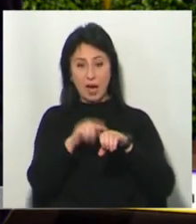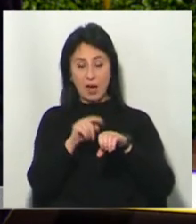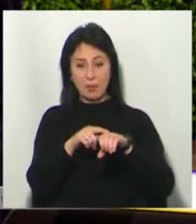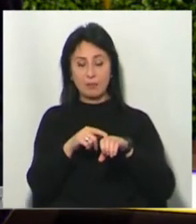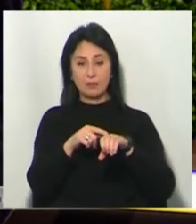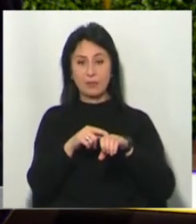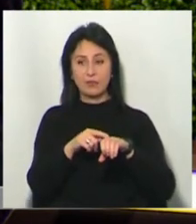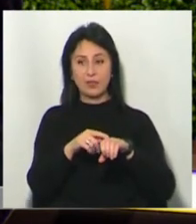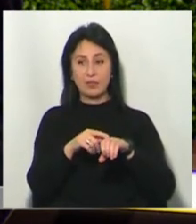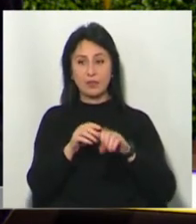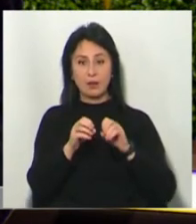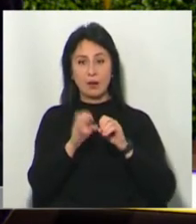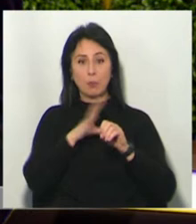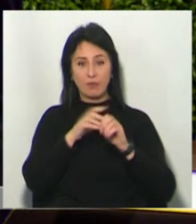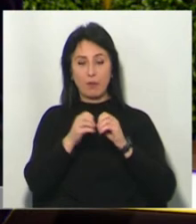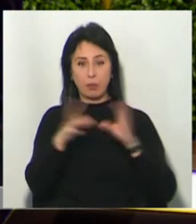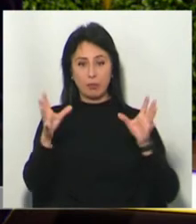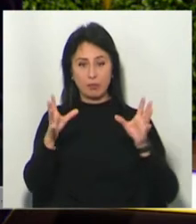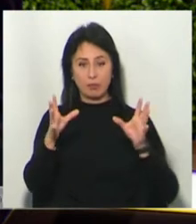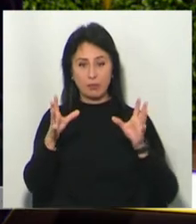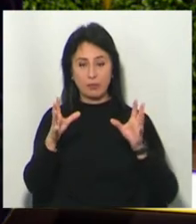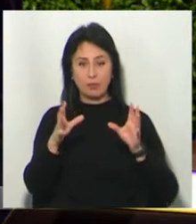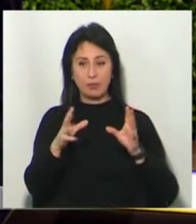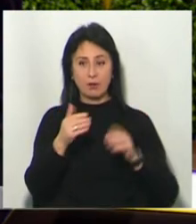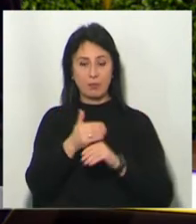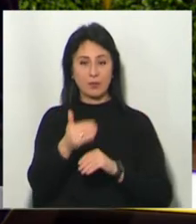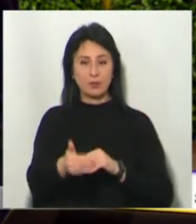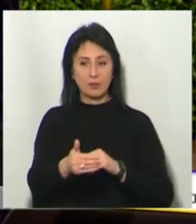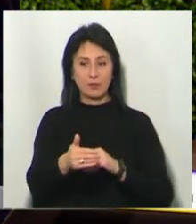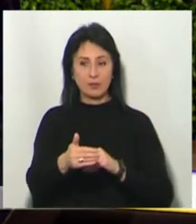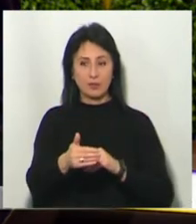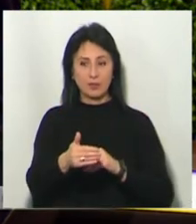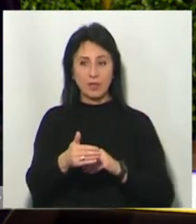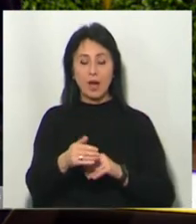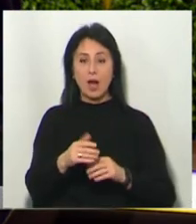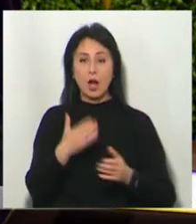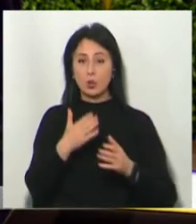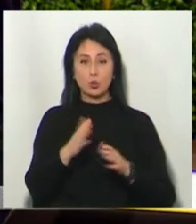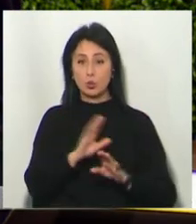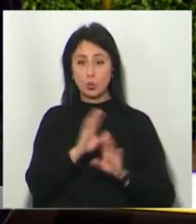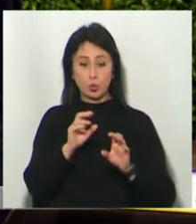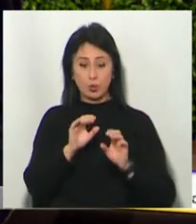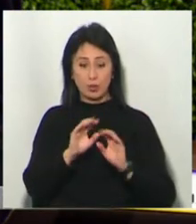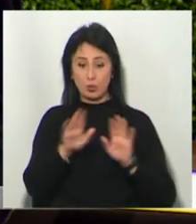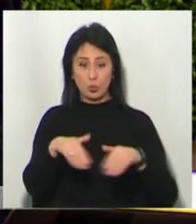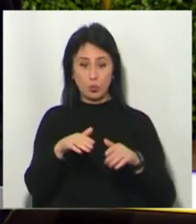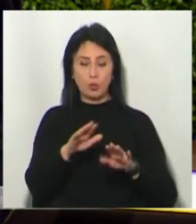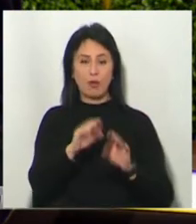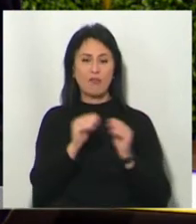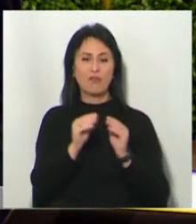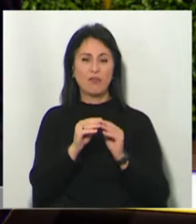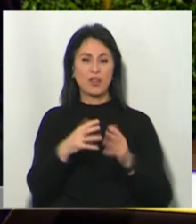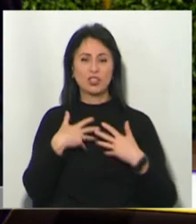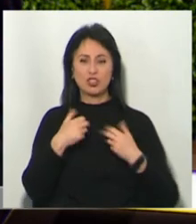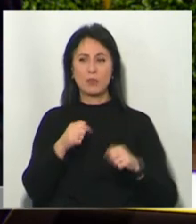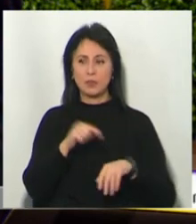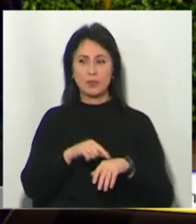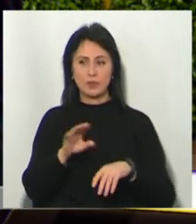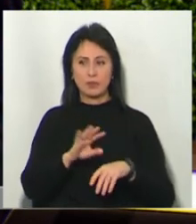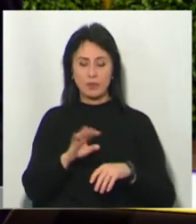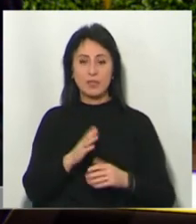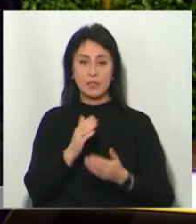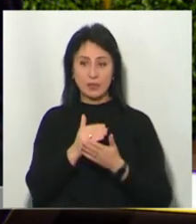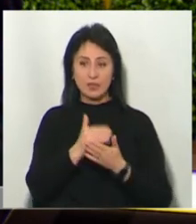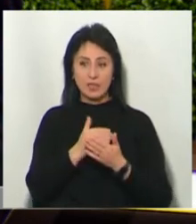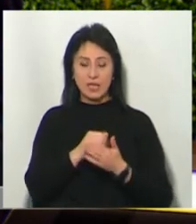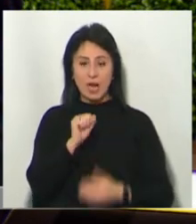kide gaskdoma is absoluturat tulis tavs jamrtelat amitomats gegmiuri diagnostika maksimalurat gazarda